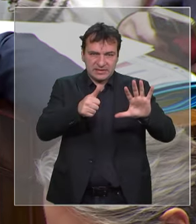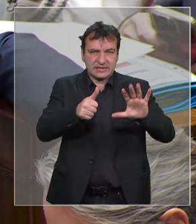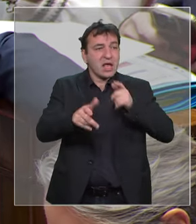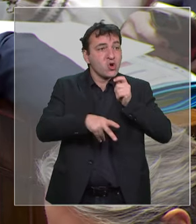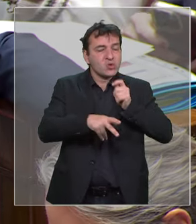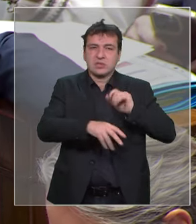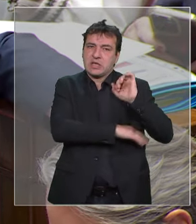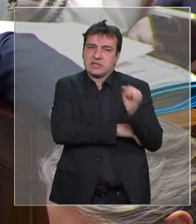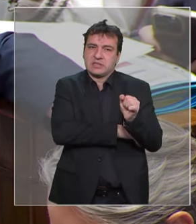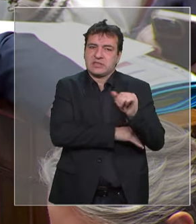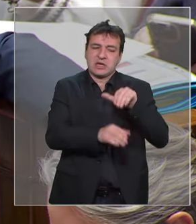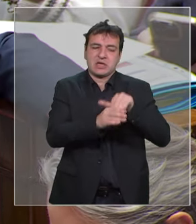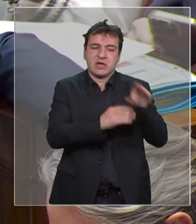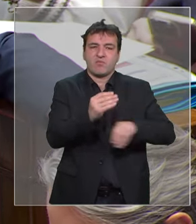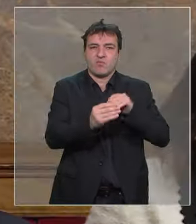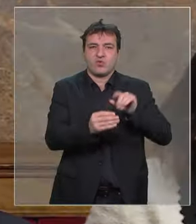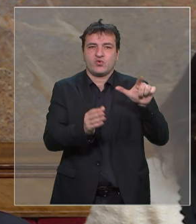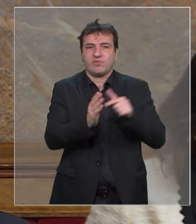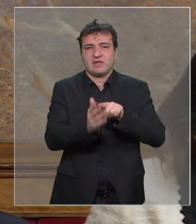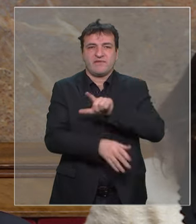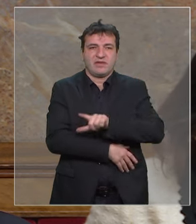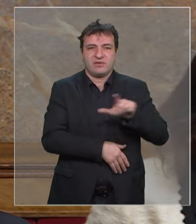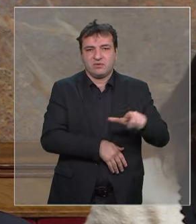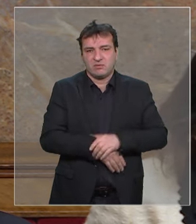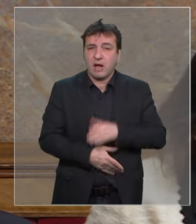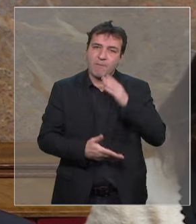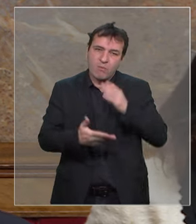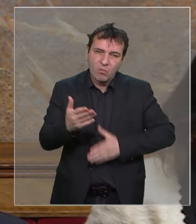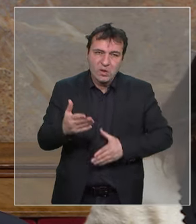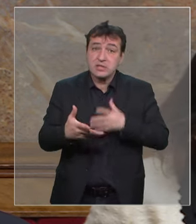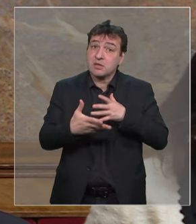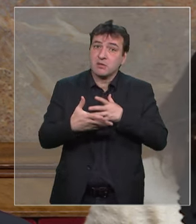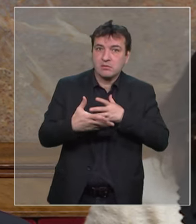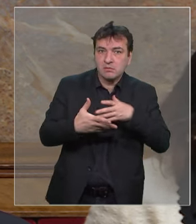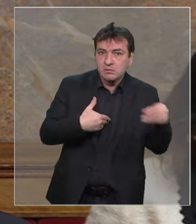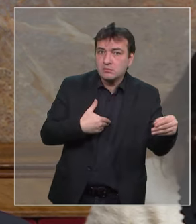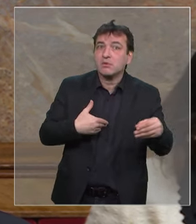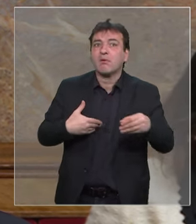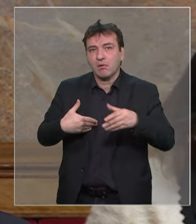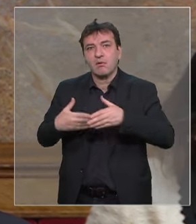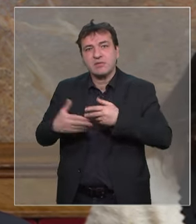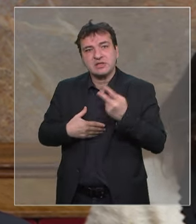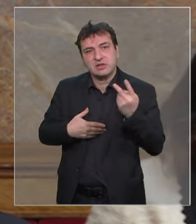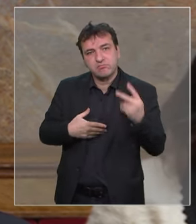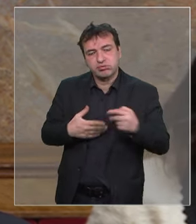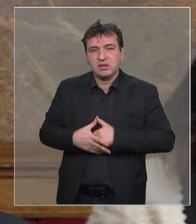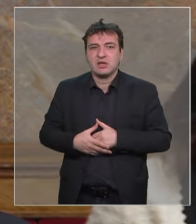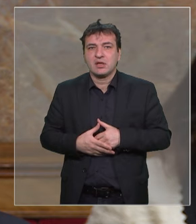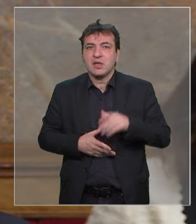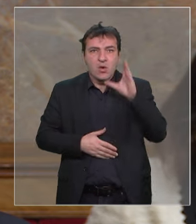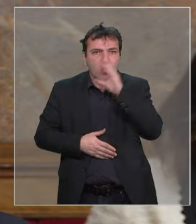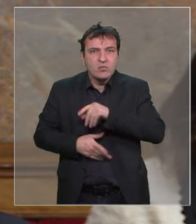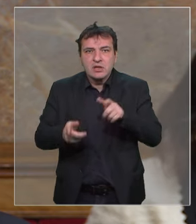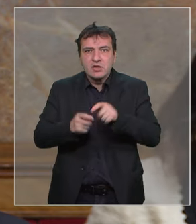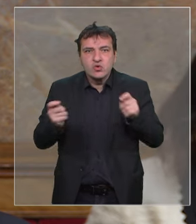2022, dont la moitié en dehors de l'exercice de leurs fonctions. Avons-nous déjà oublié Charlie Hebdo? Ceux qui attaquent ainsi des